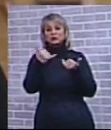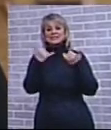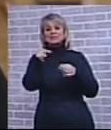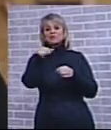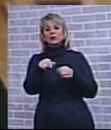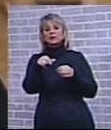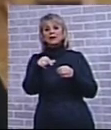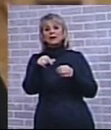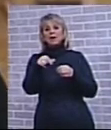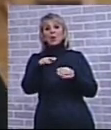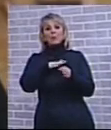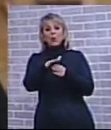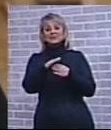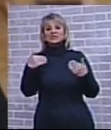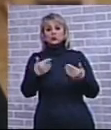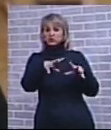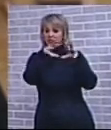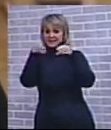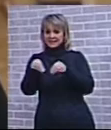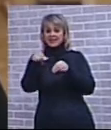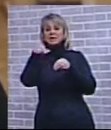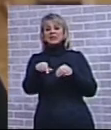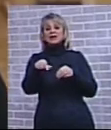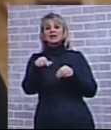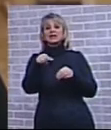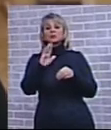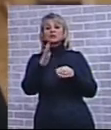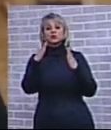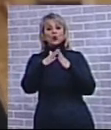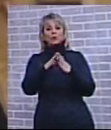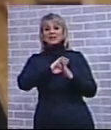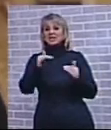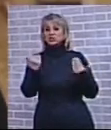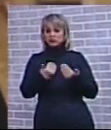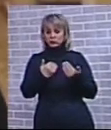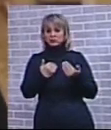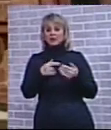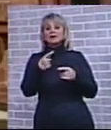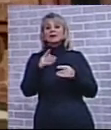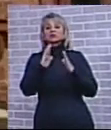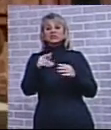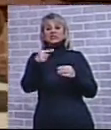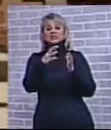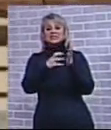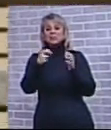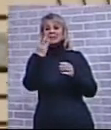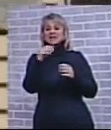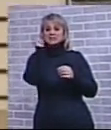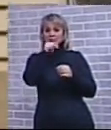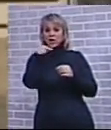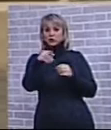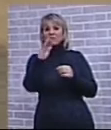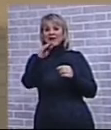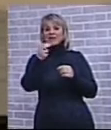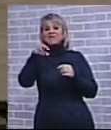Сегодня полностью жильцы переехали и в доме не проживают. Вот. В 1915 году